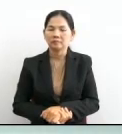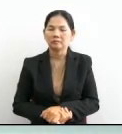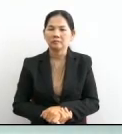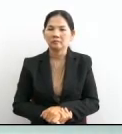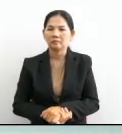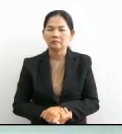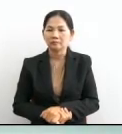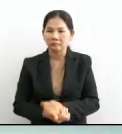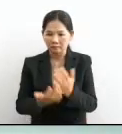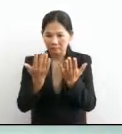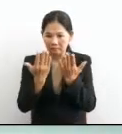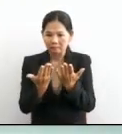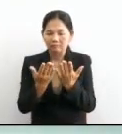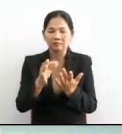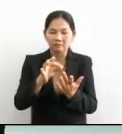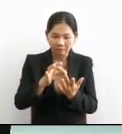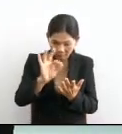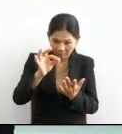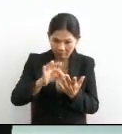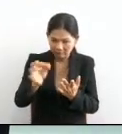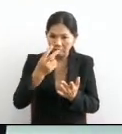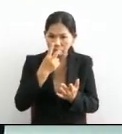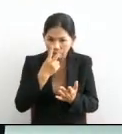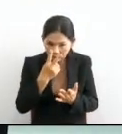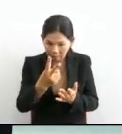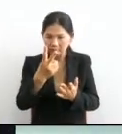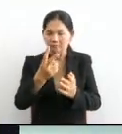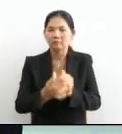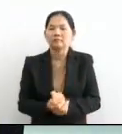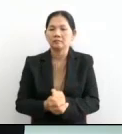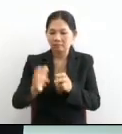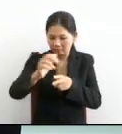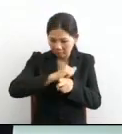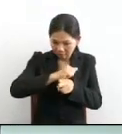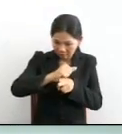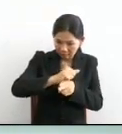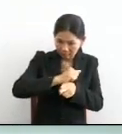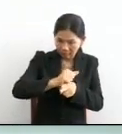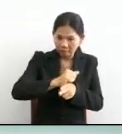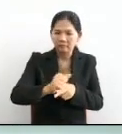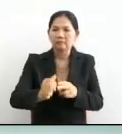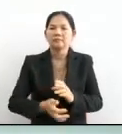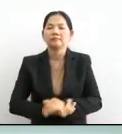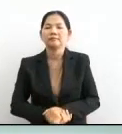chẳng chẳng con tiêm tuột màu tiên là con chặt tiêm tuột ở mùi nồng hạt và bò dương là con